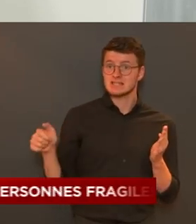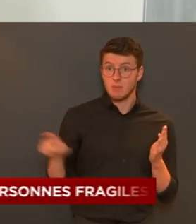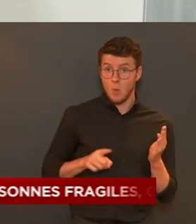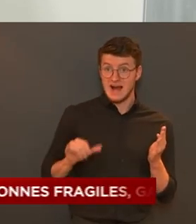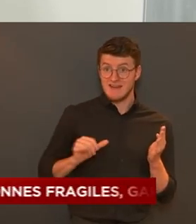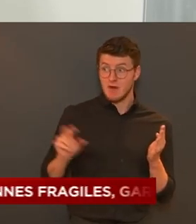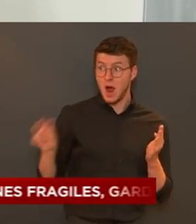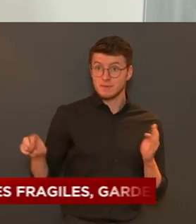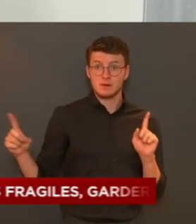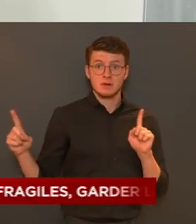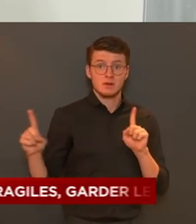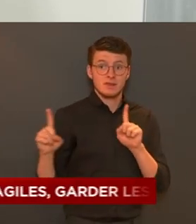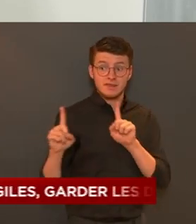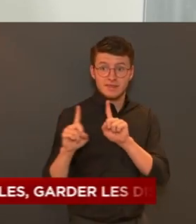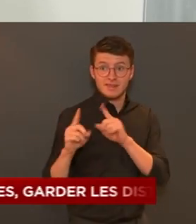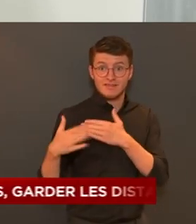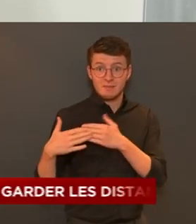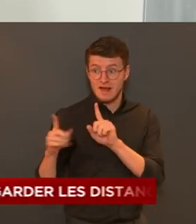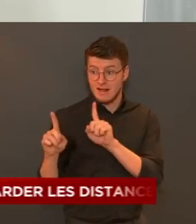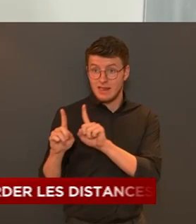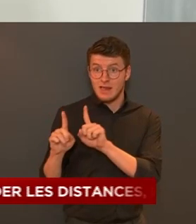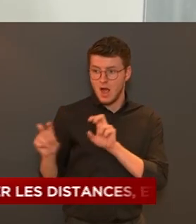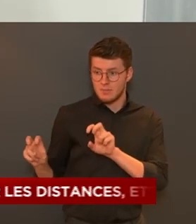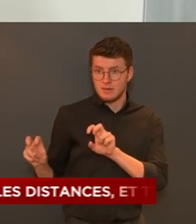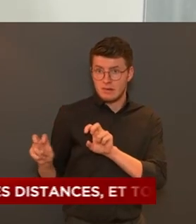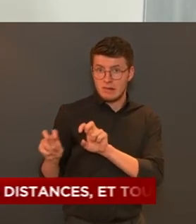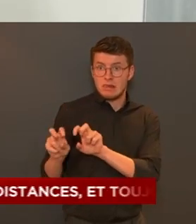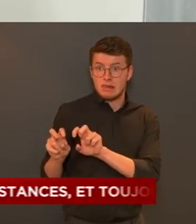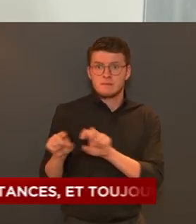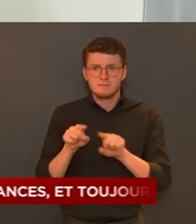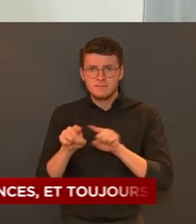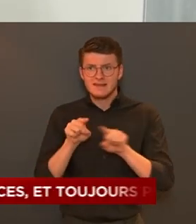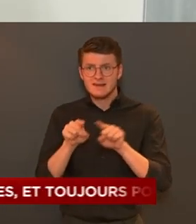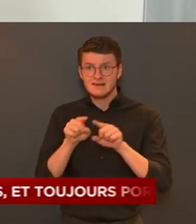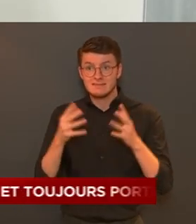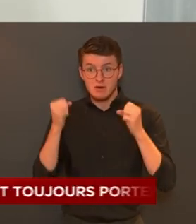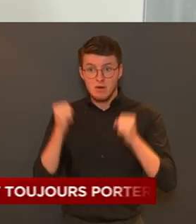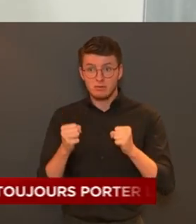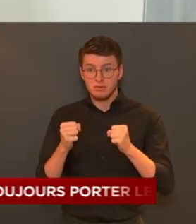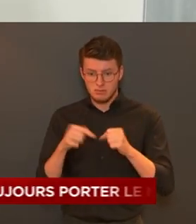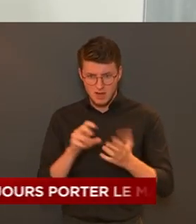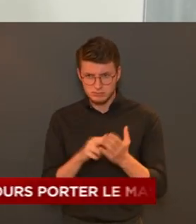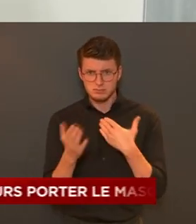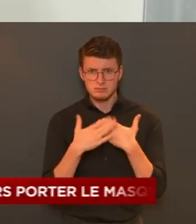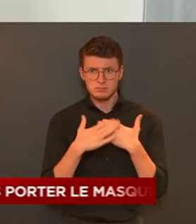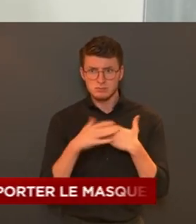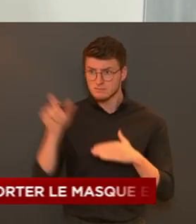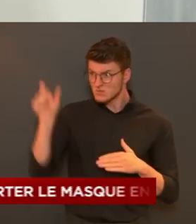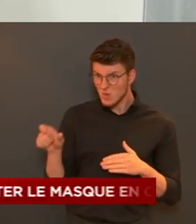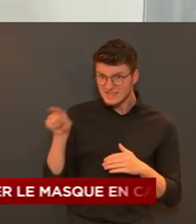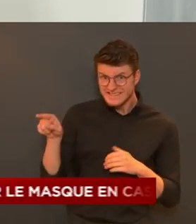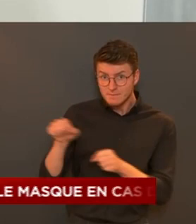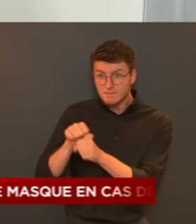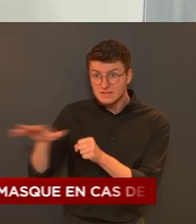le Bluetooth par rapport aux appareils qui se trouvent à proximité. Et donc, vous pourrez être averti